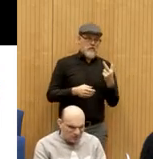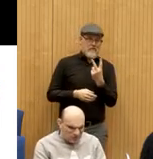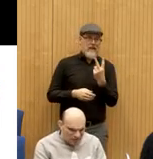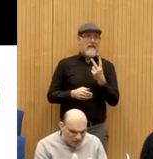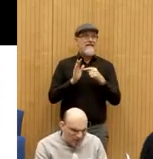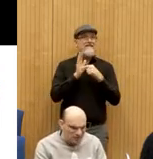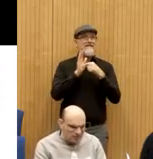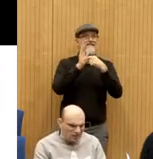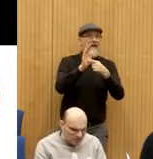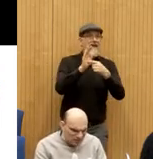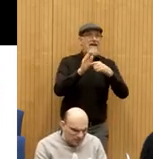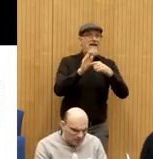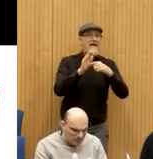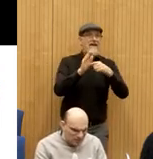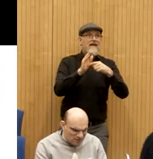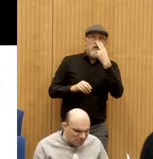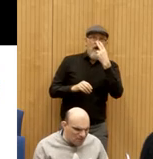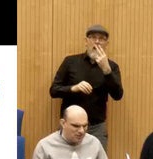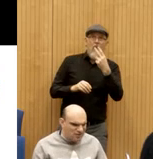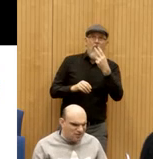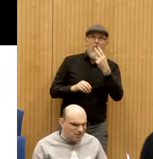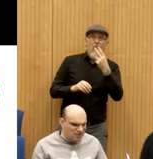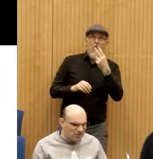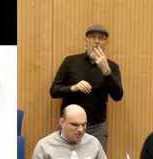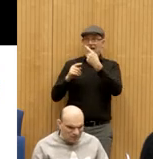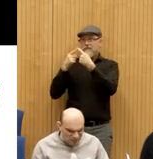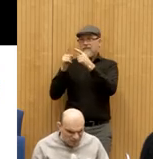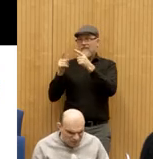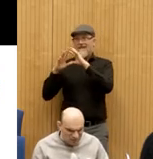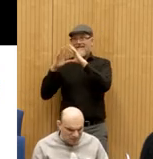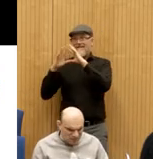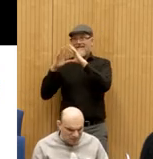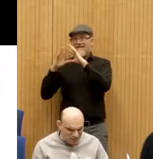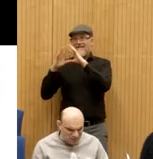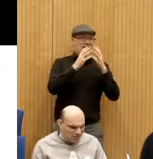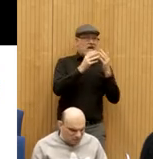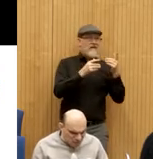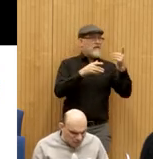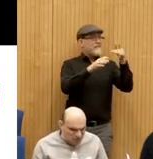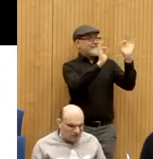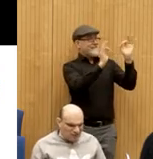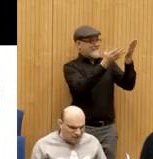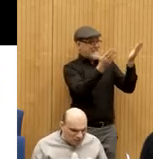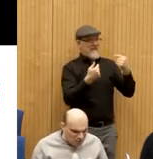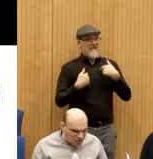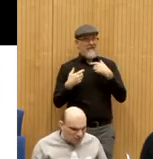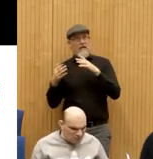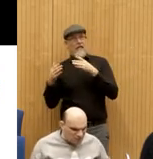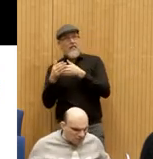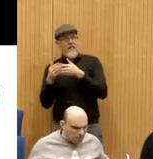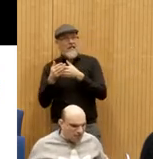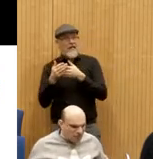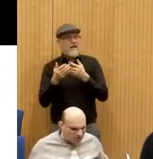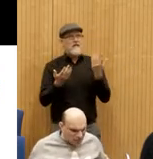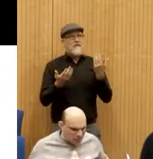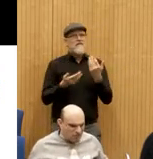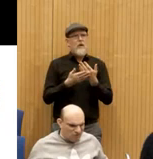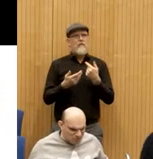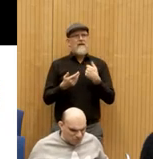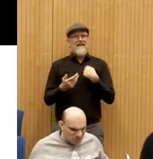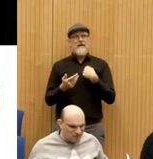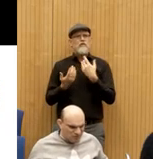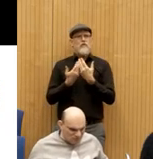Und dann, ja, das heißt, das sind ein paar Beispiele, die wir mit dem Studenten in Zusammenarbeit entwickelt haben. Und wir versuchen eine andere